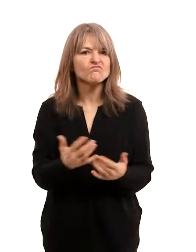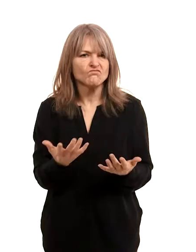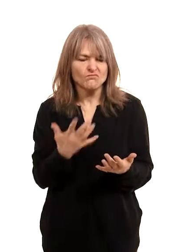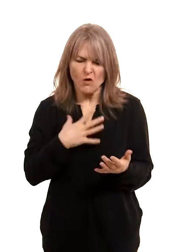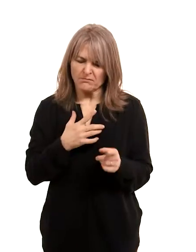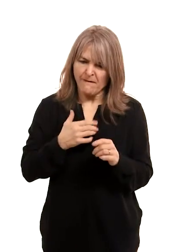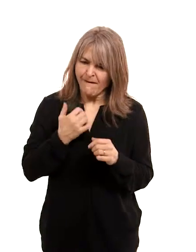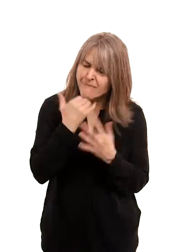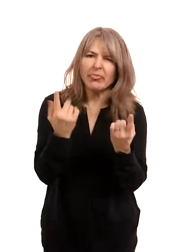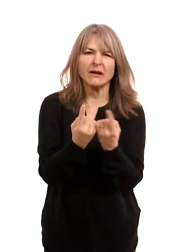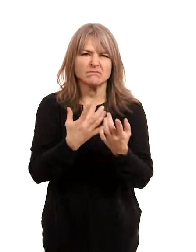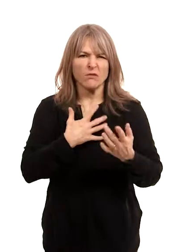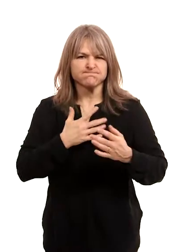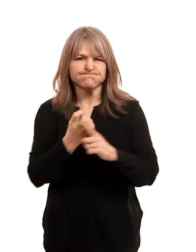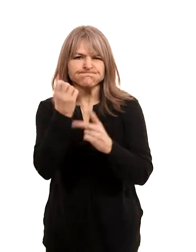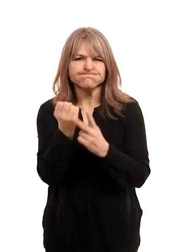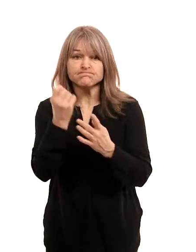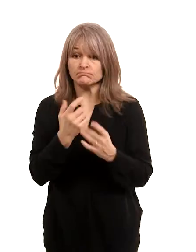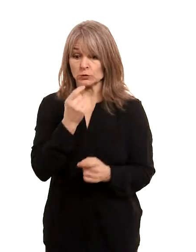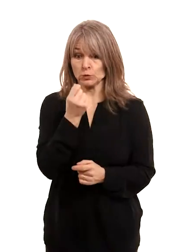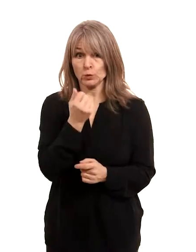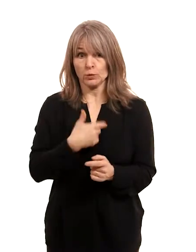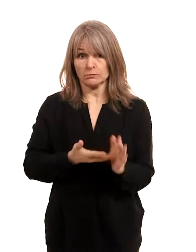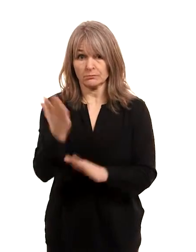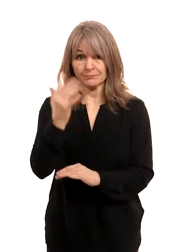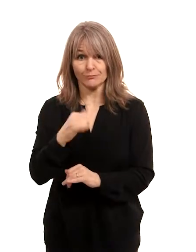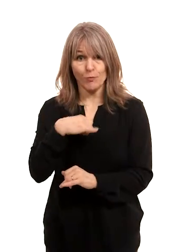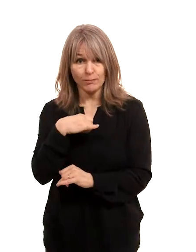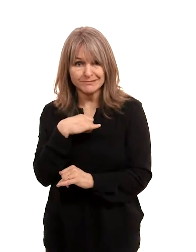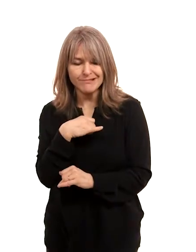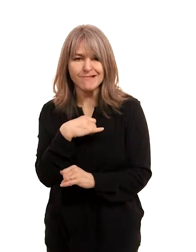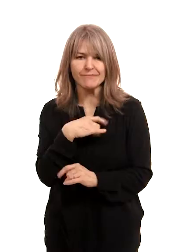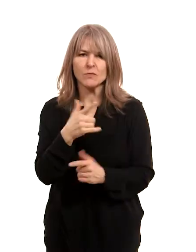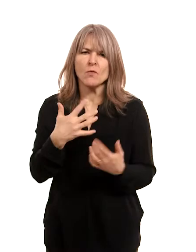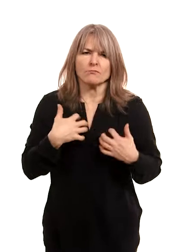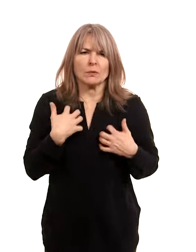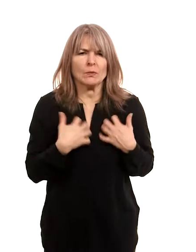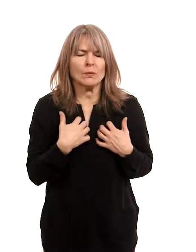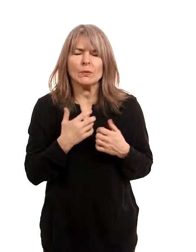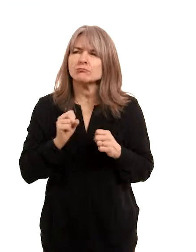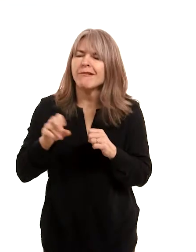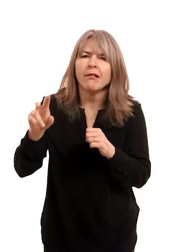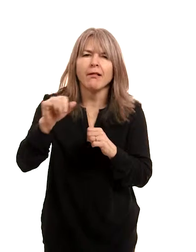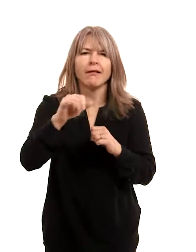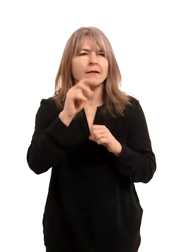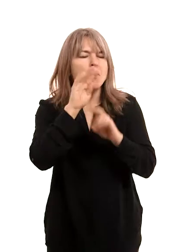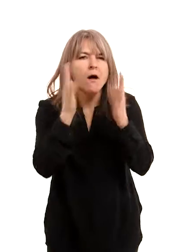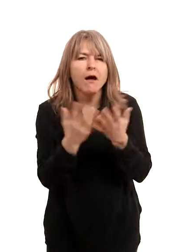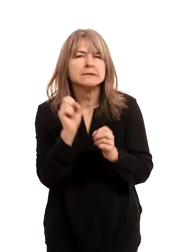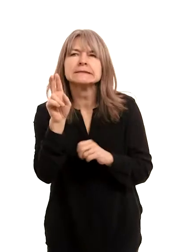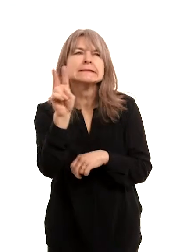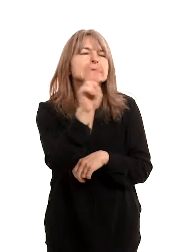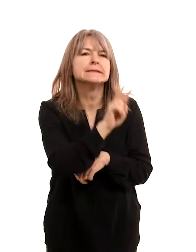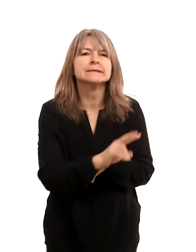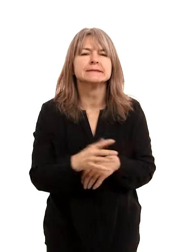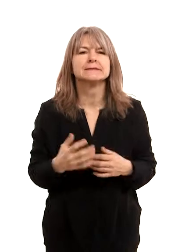Fi'n y gwyliau, mae gyda fi passion mawr am mynd ar gwyliau a gweld y byd. Fi'n mwynhau bod tu